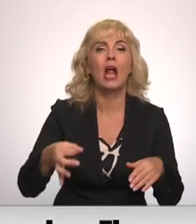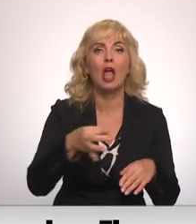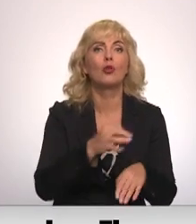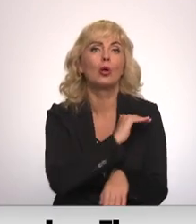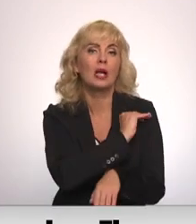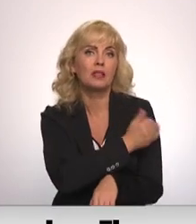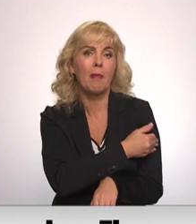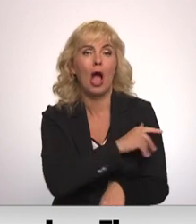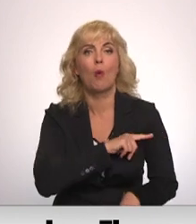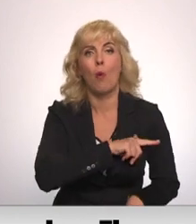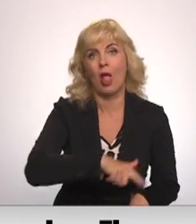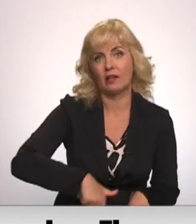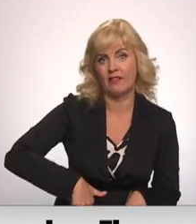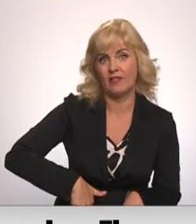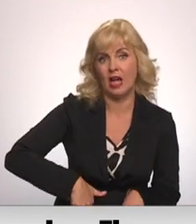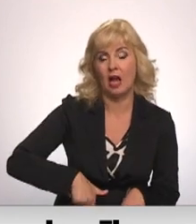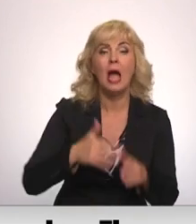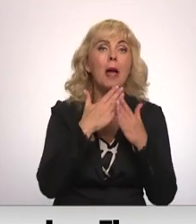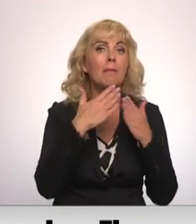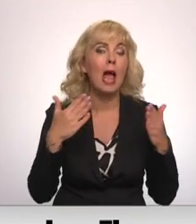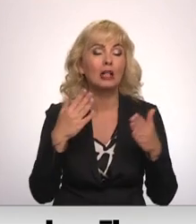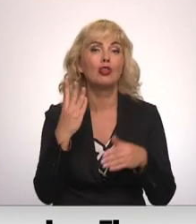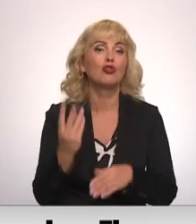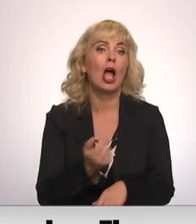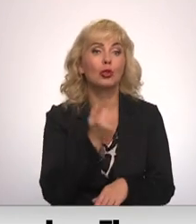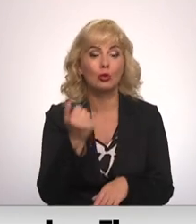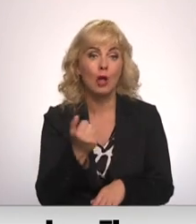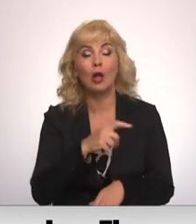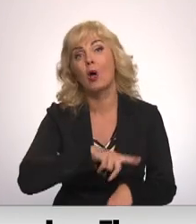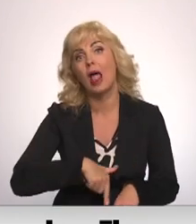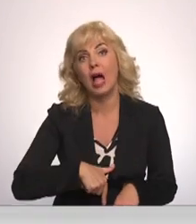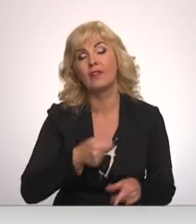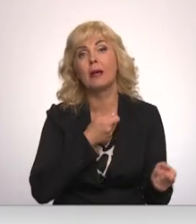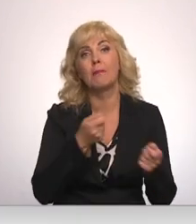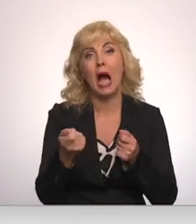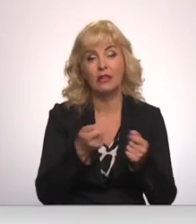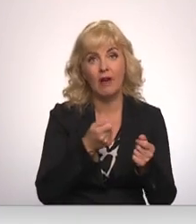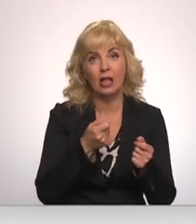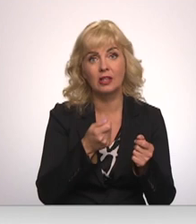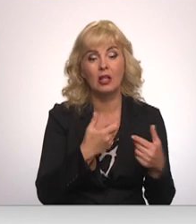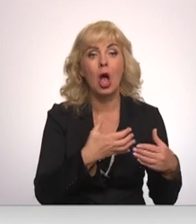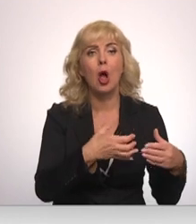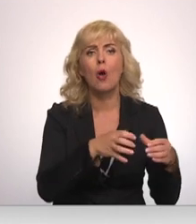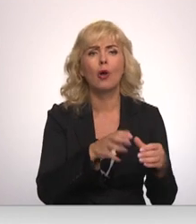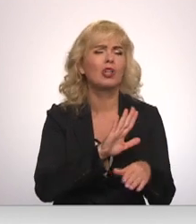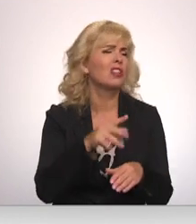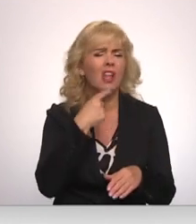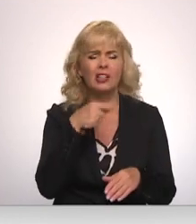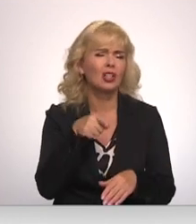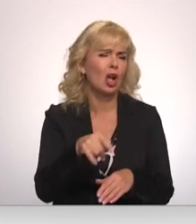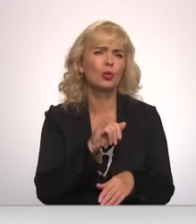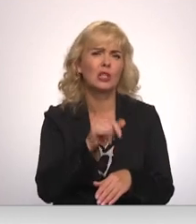spēku Latvijā. Pēdējos 4 gadus Latviju pārvaldījusi koalīcija. Es nesaku, tur ir slikti